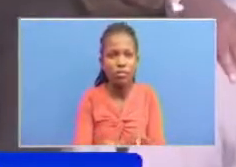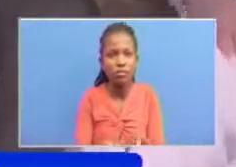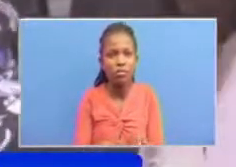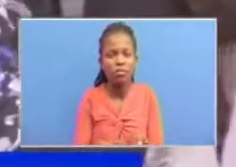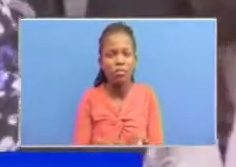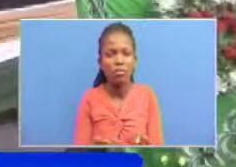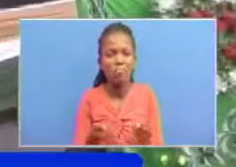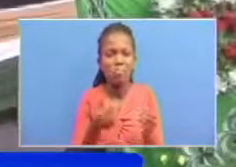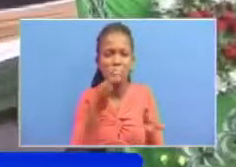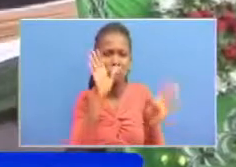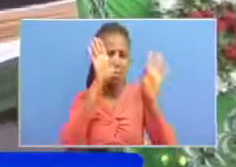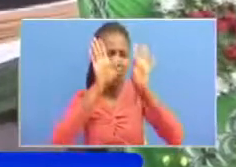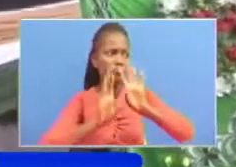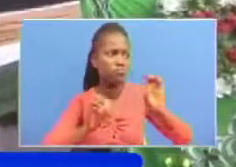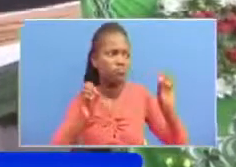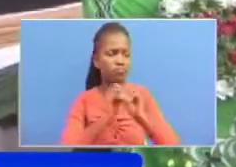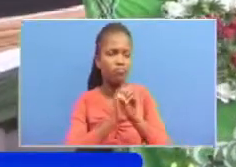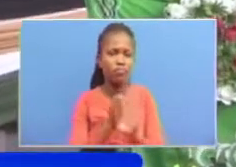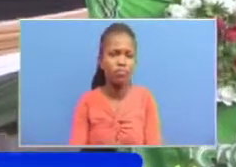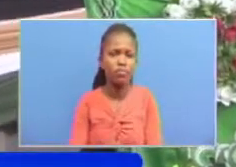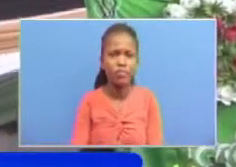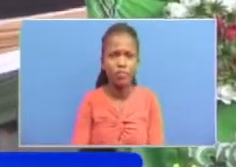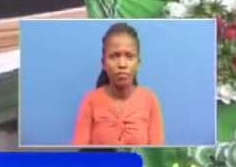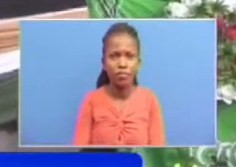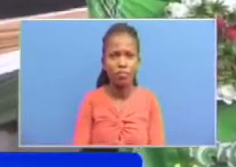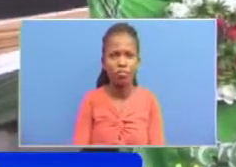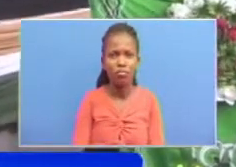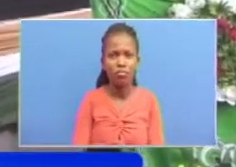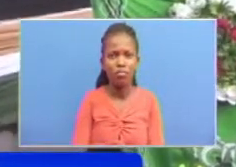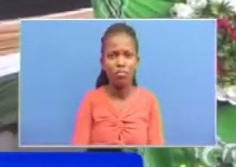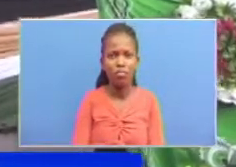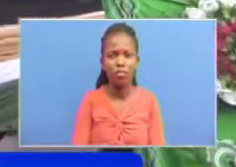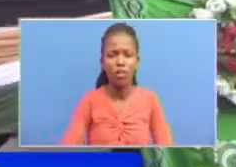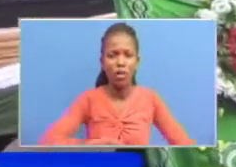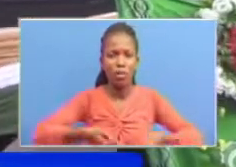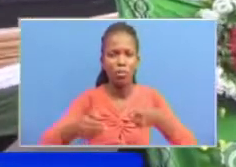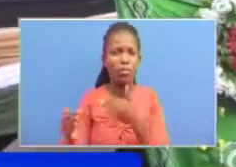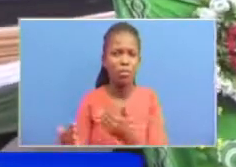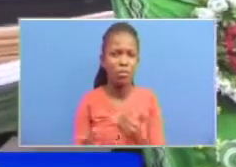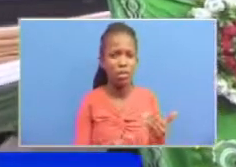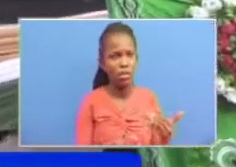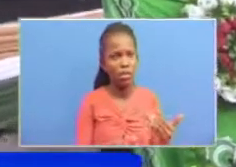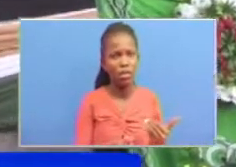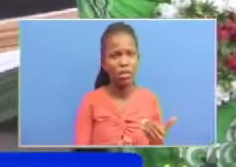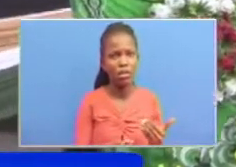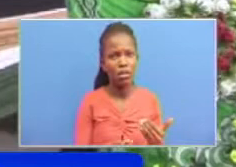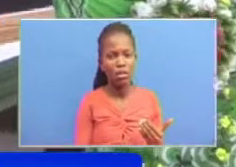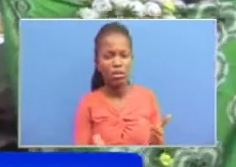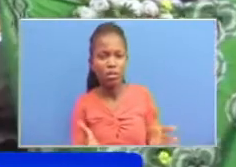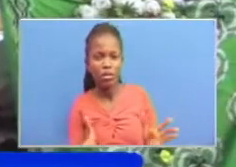na. Mambi utwe tetumi. Hesia na situ ile sakami.